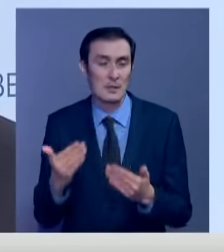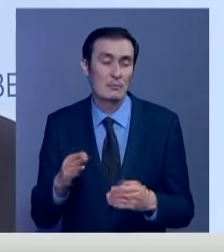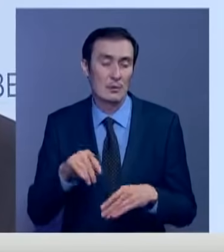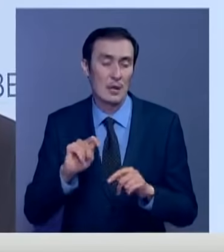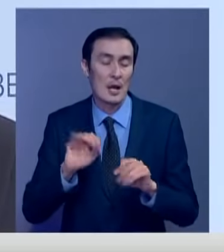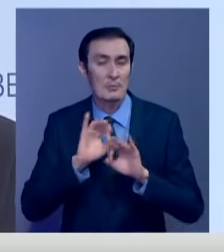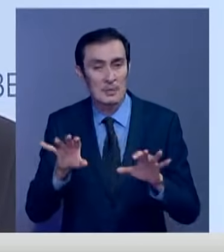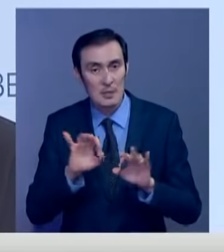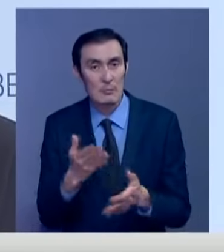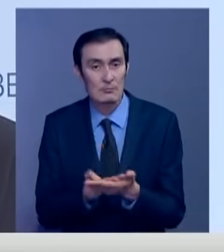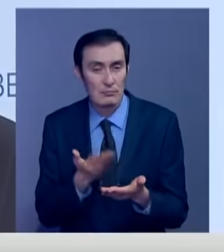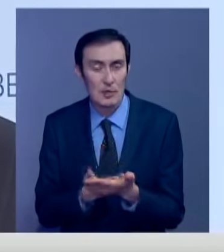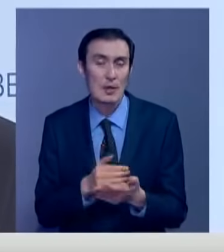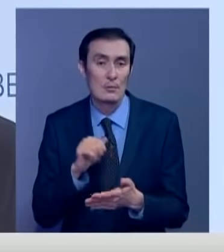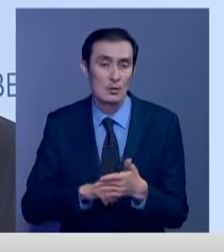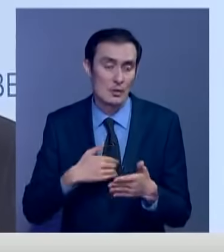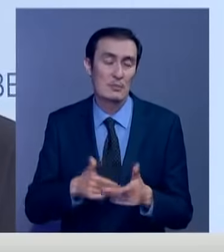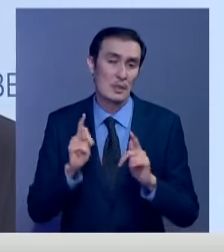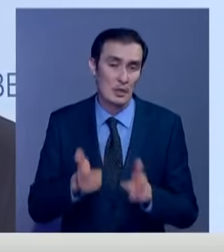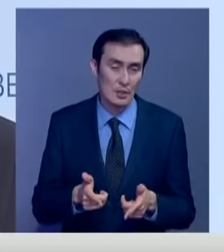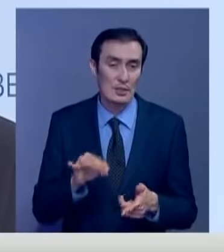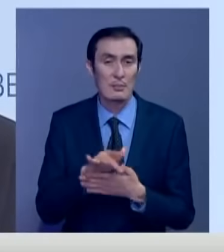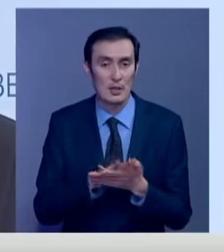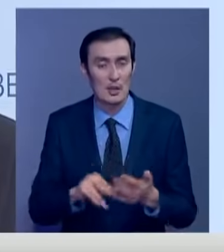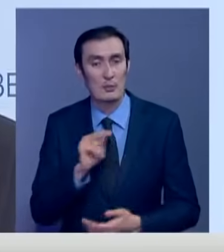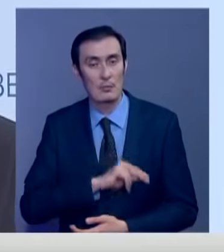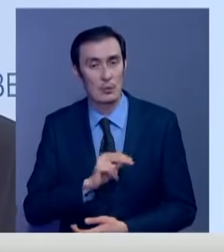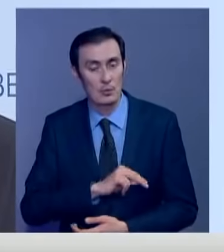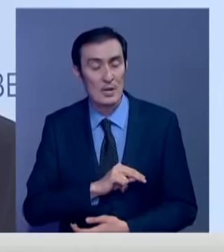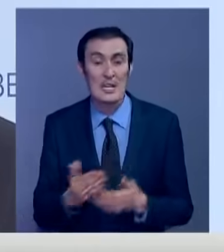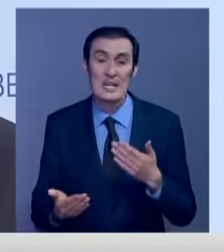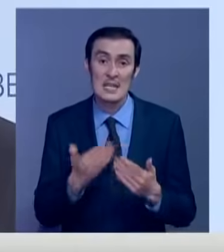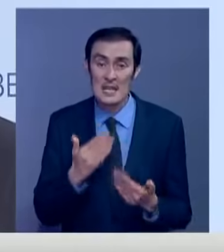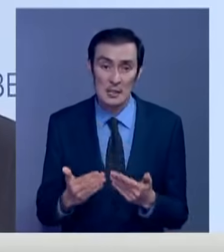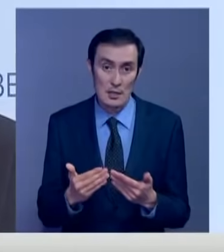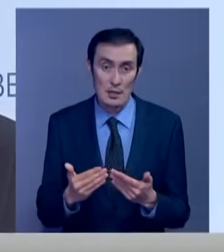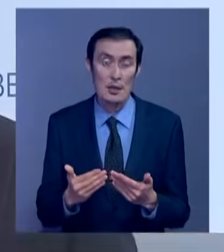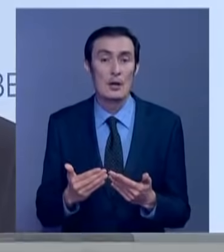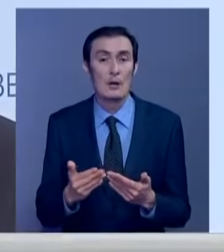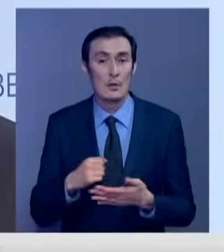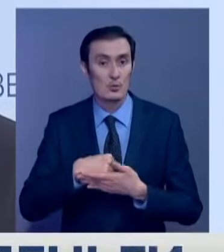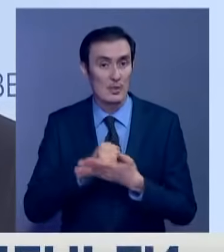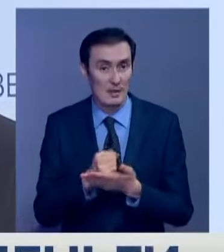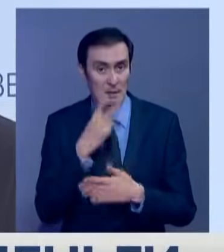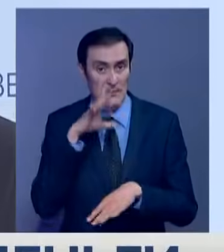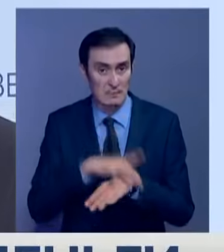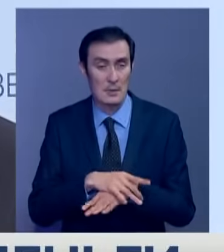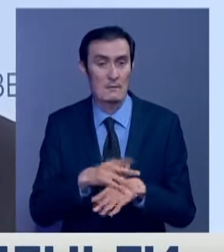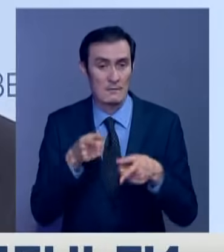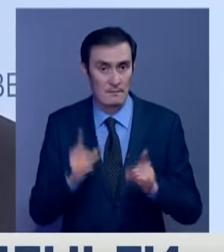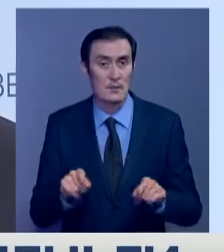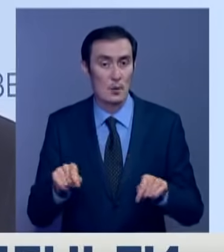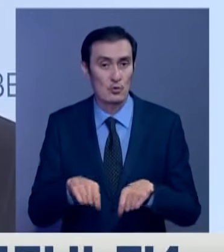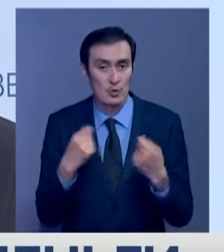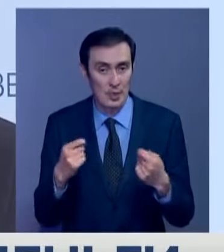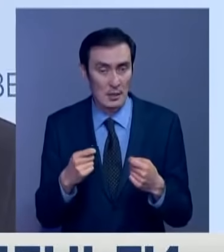нам обоснованные какие-то факты, мы соглашаемся и продолжаем работу. В случае, если все-таки при установлении нарушений государственный